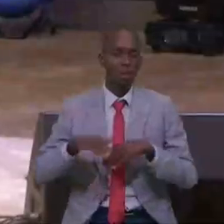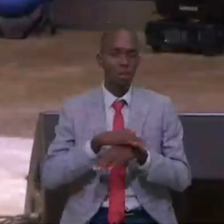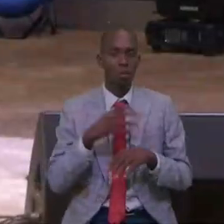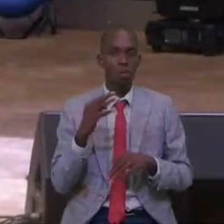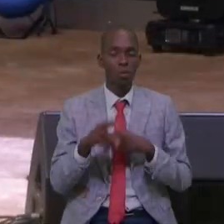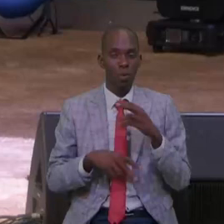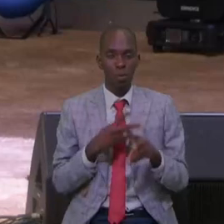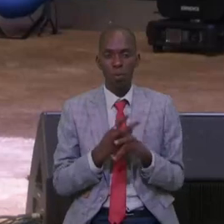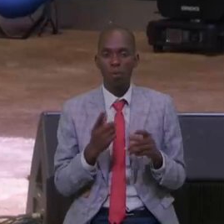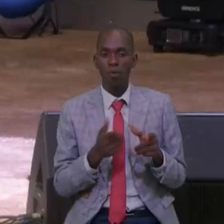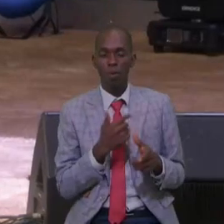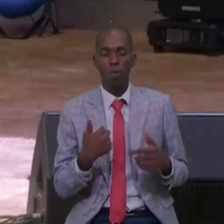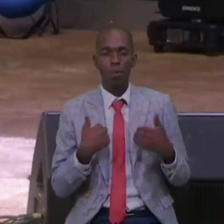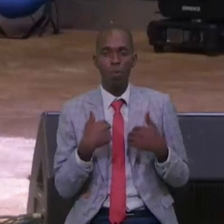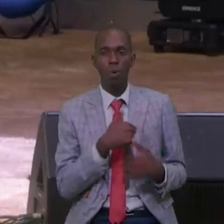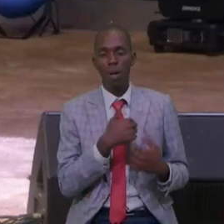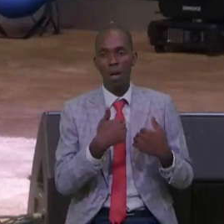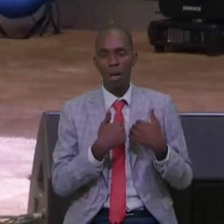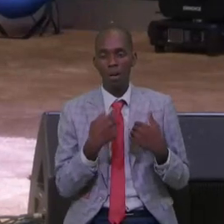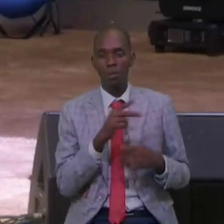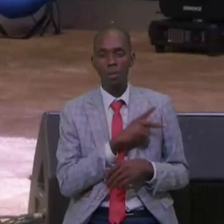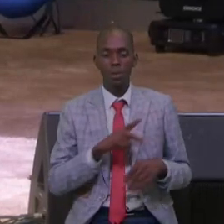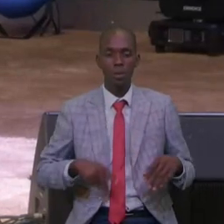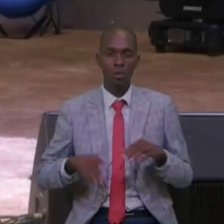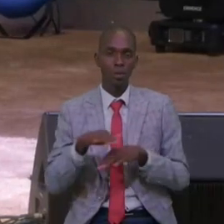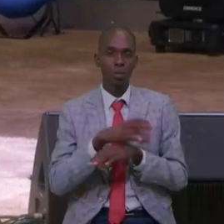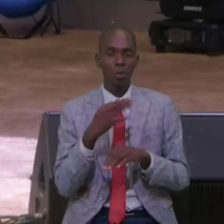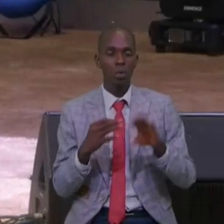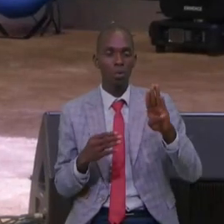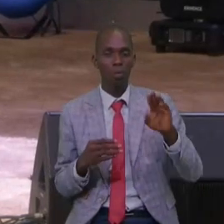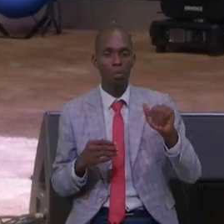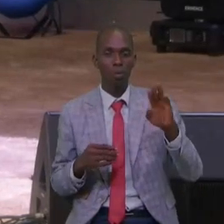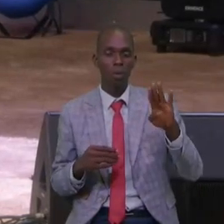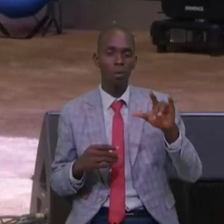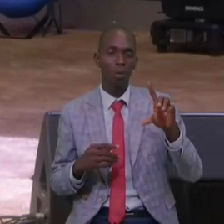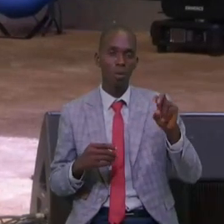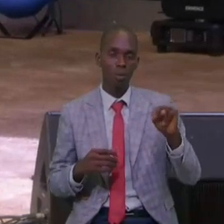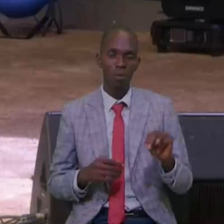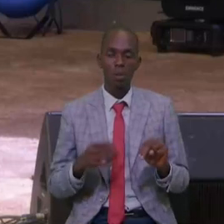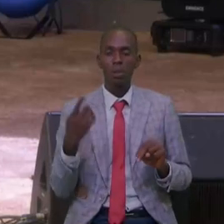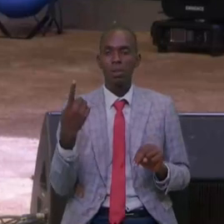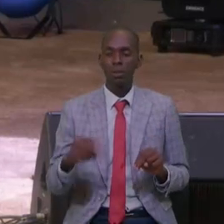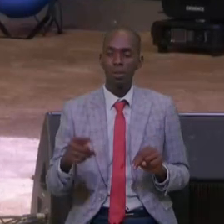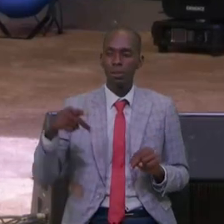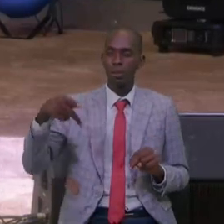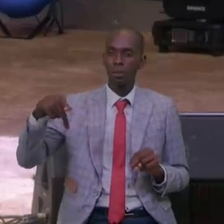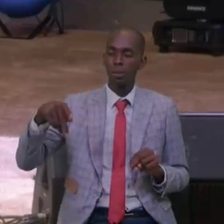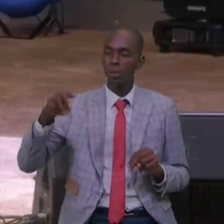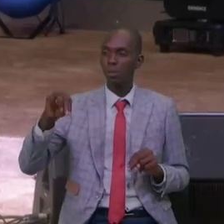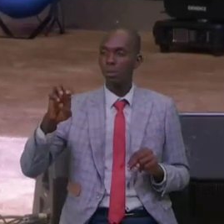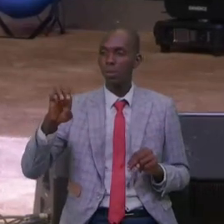Babylone, puis on a le royaume médo-perse, l'empire grec, et il y a le